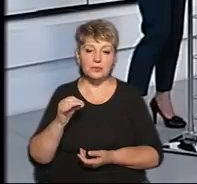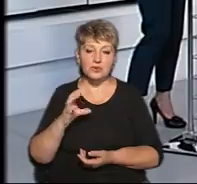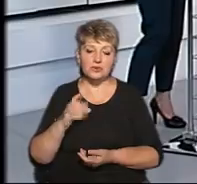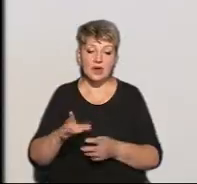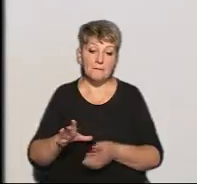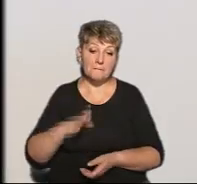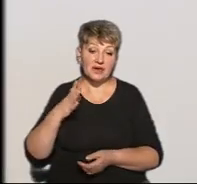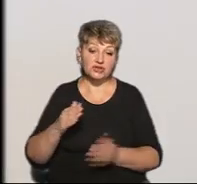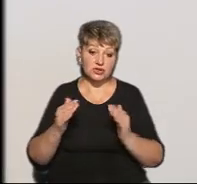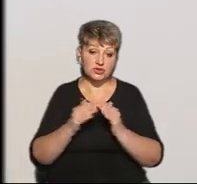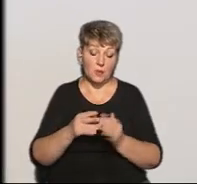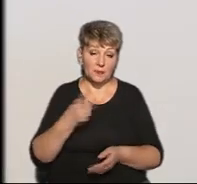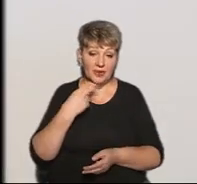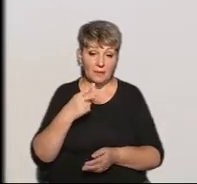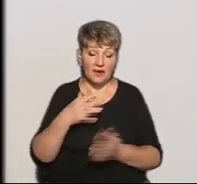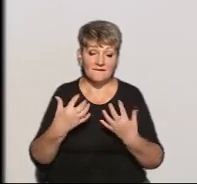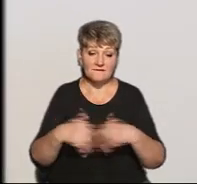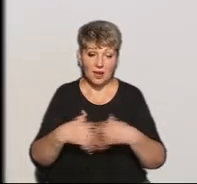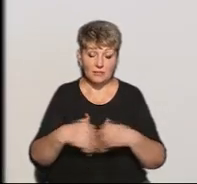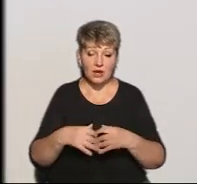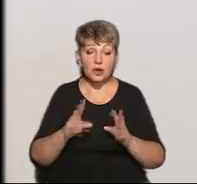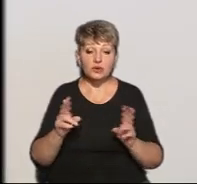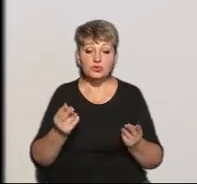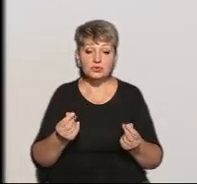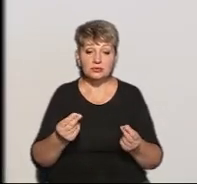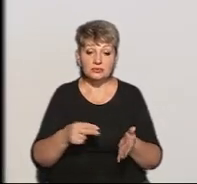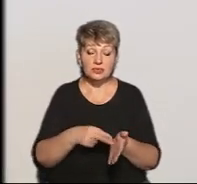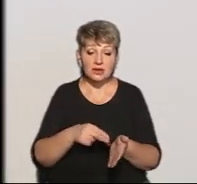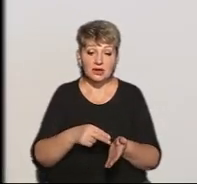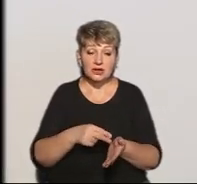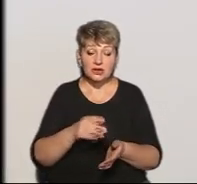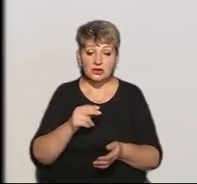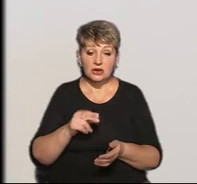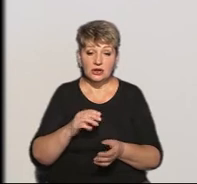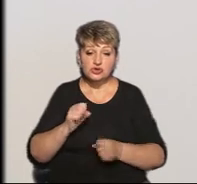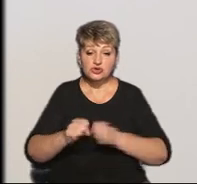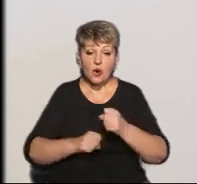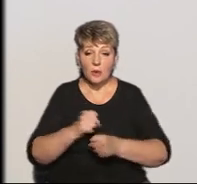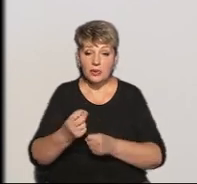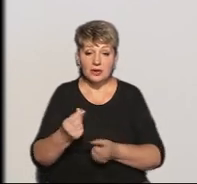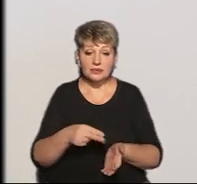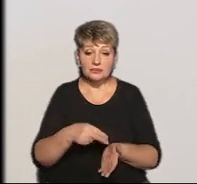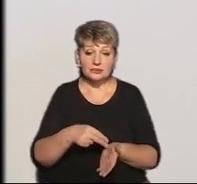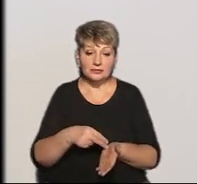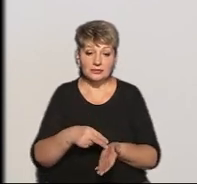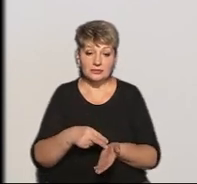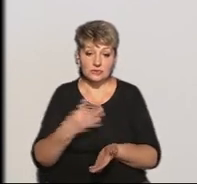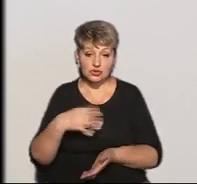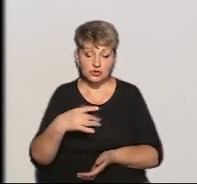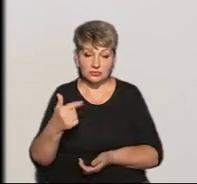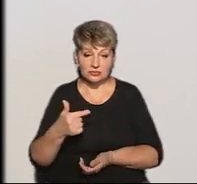Бивше здання та табачки. Правильно. Скільки коштує квиток у черкаський зоопарк? Останнє питання.